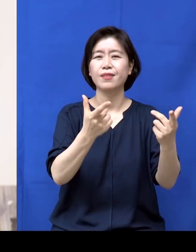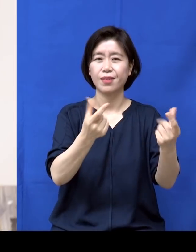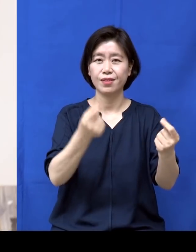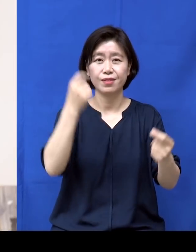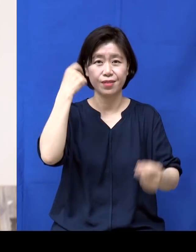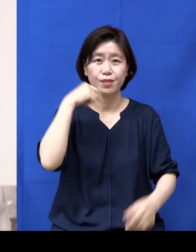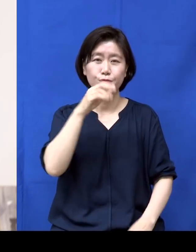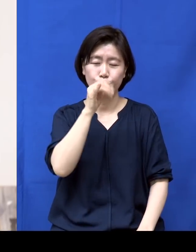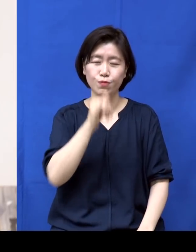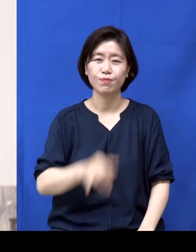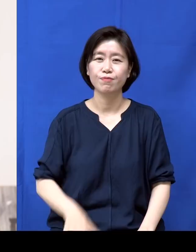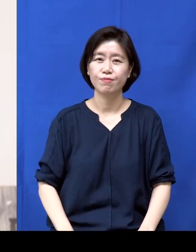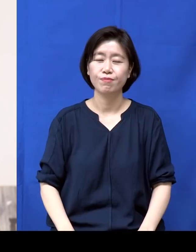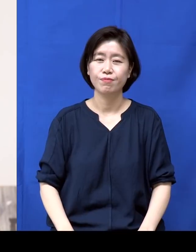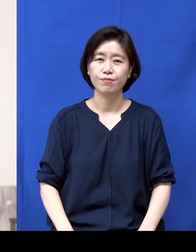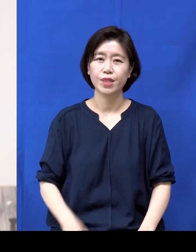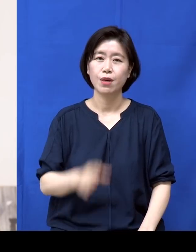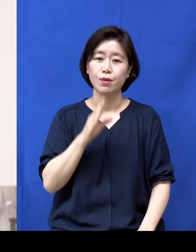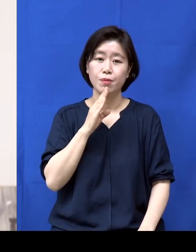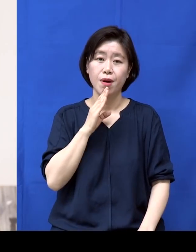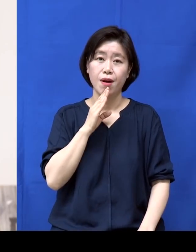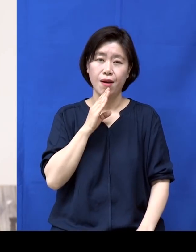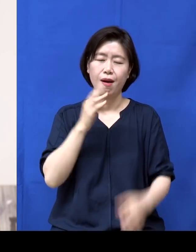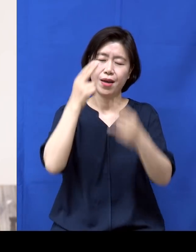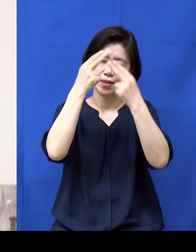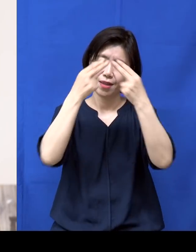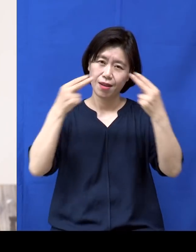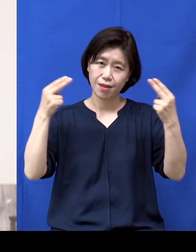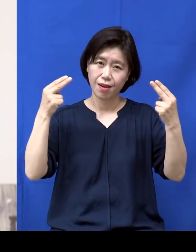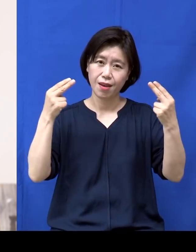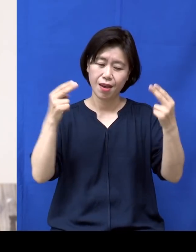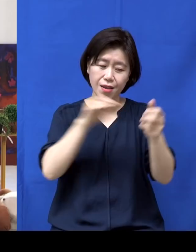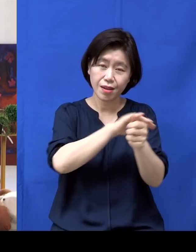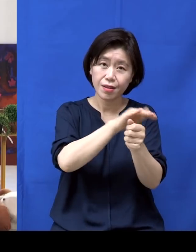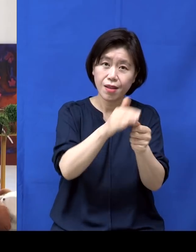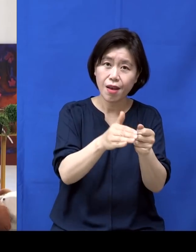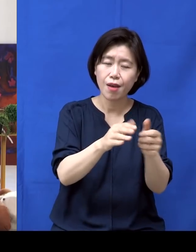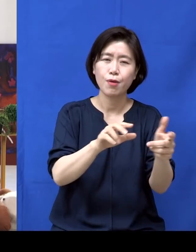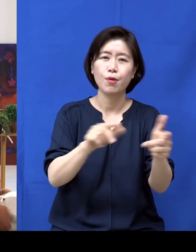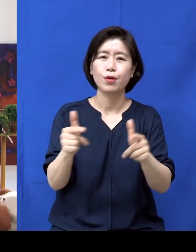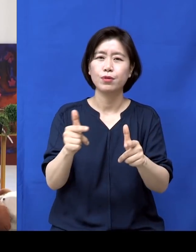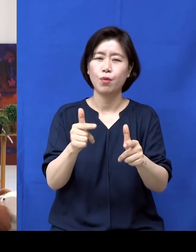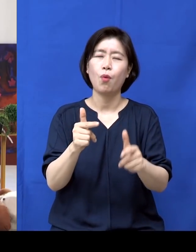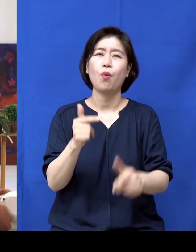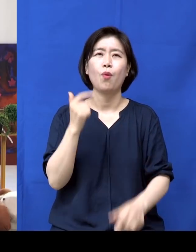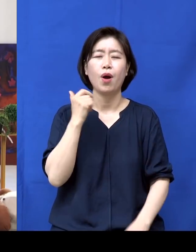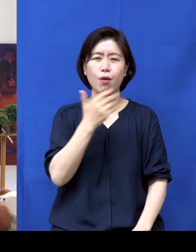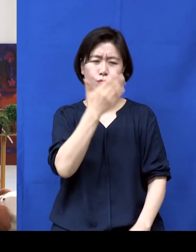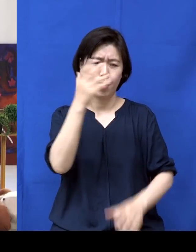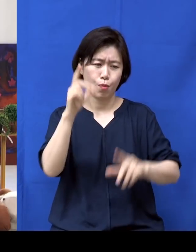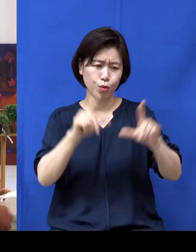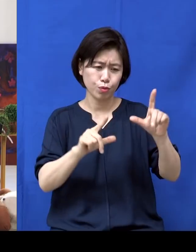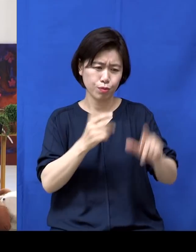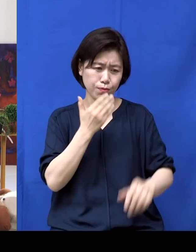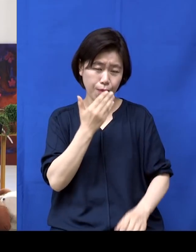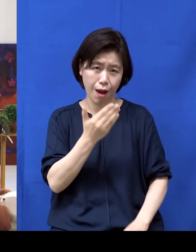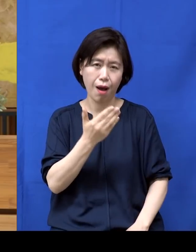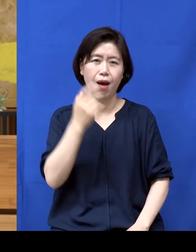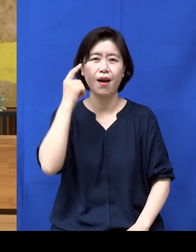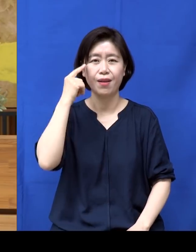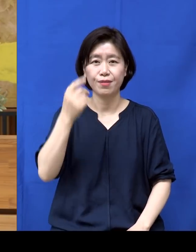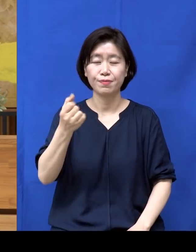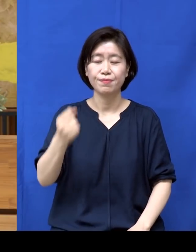보면서 장래가 이렇게 아름다울 수도 있겠구나 라는 생각을 했던 기억이 있어요. 그래요.